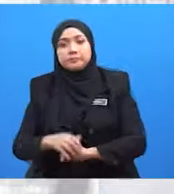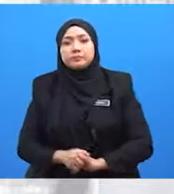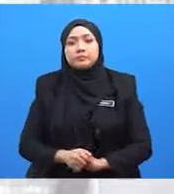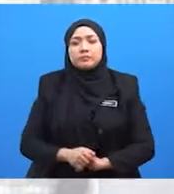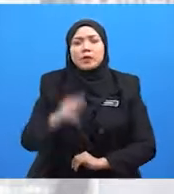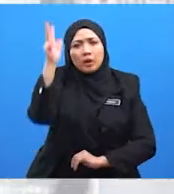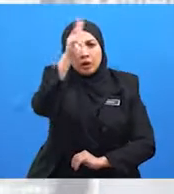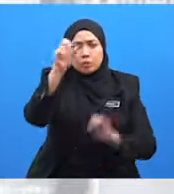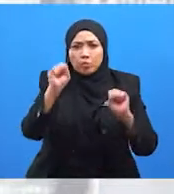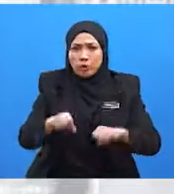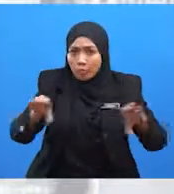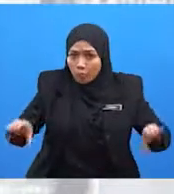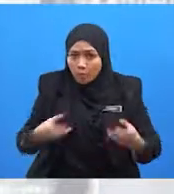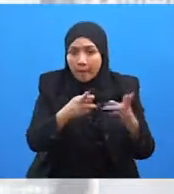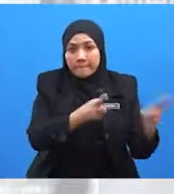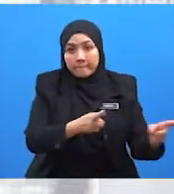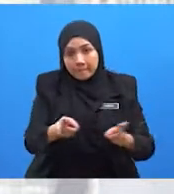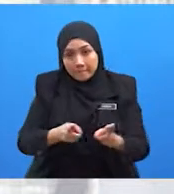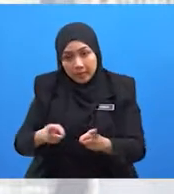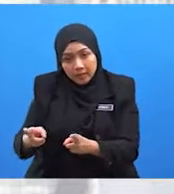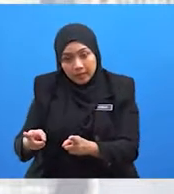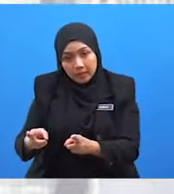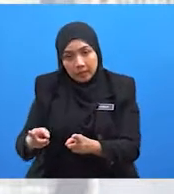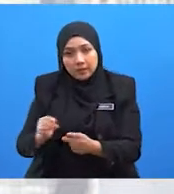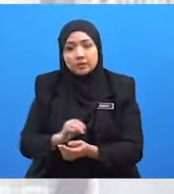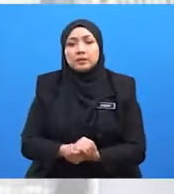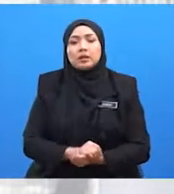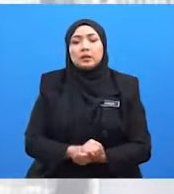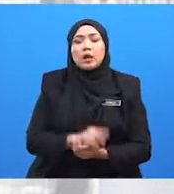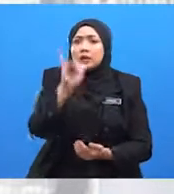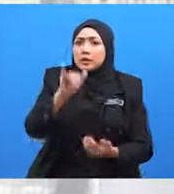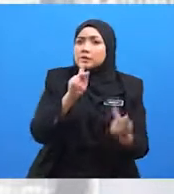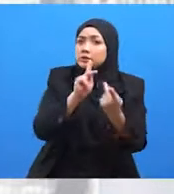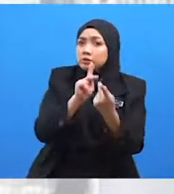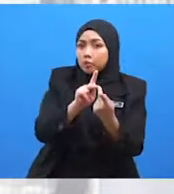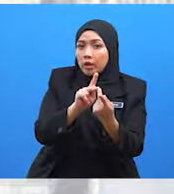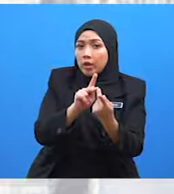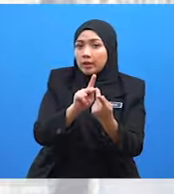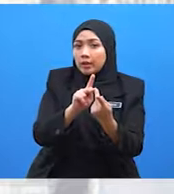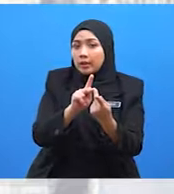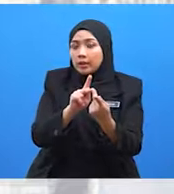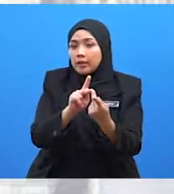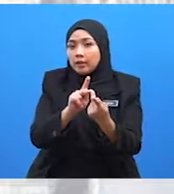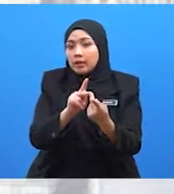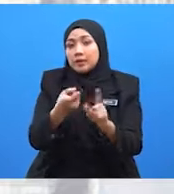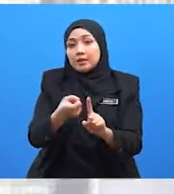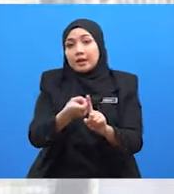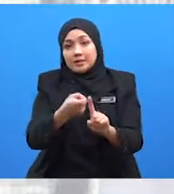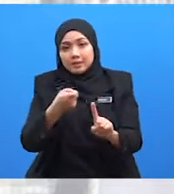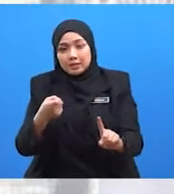membuat perancangan ekonomi sesuai terutamanya dari segi pembangunan sumber